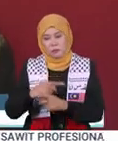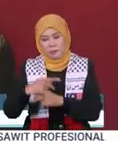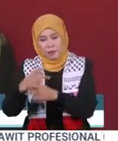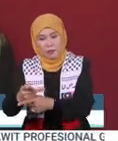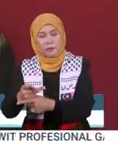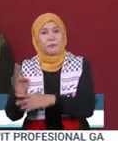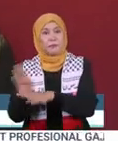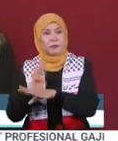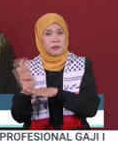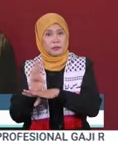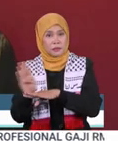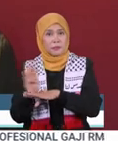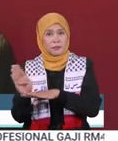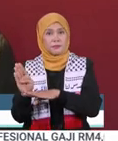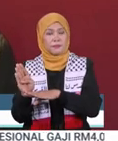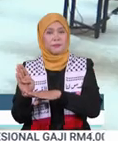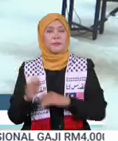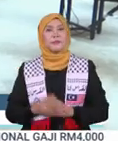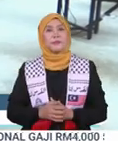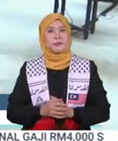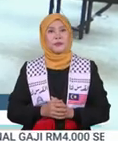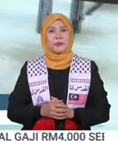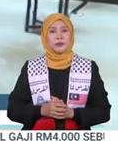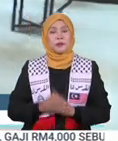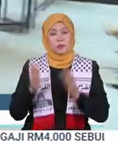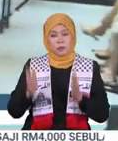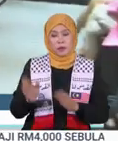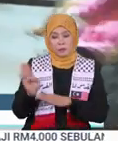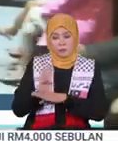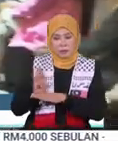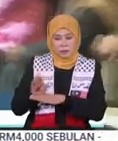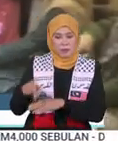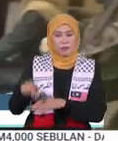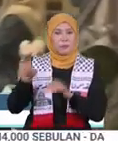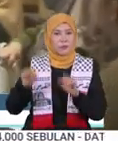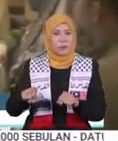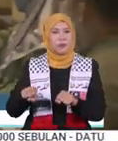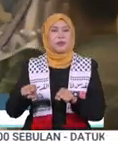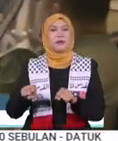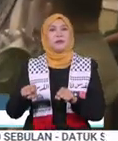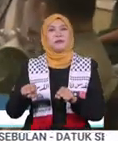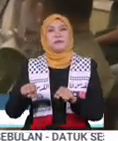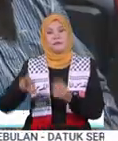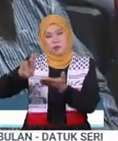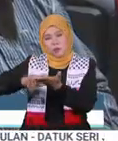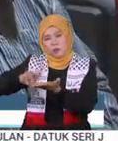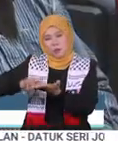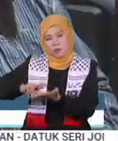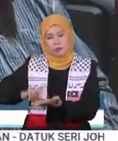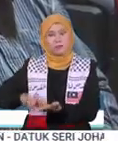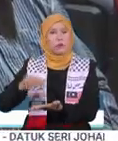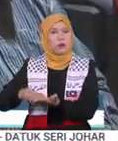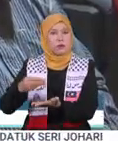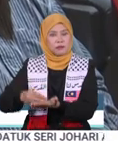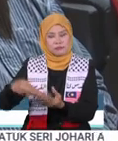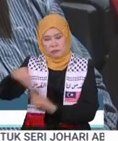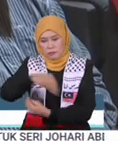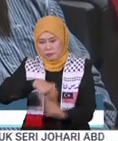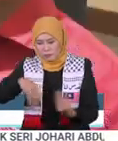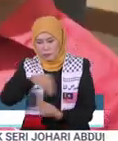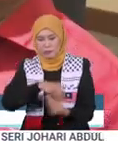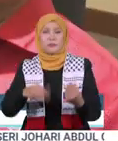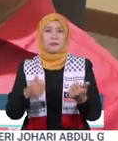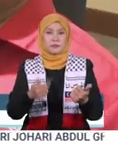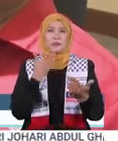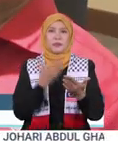mikro supaya mereka boleh merekodkan rekod kewangan yang baik dan pada masa depan boleh